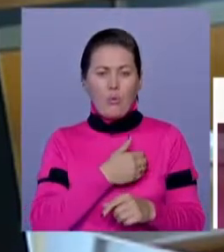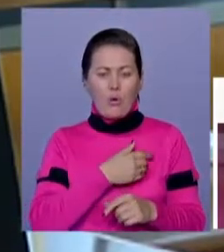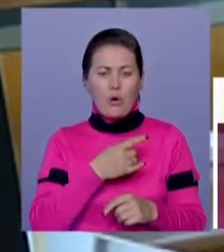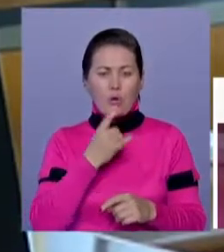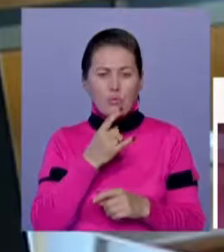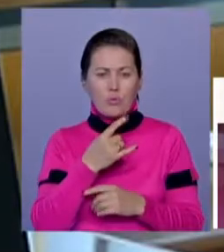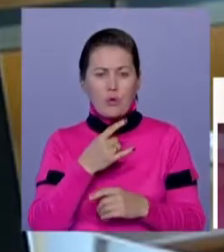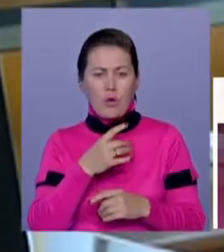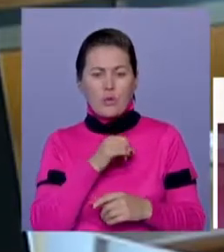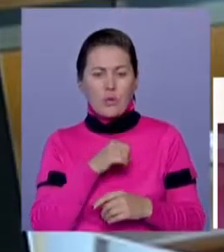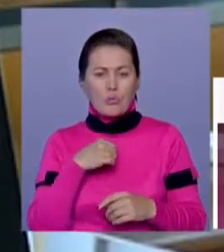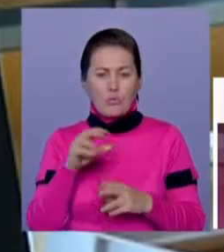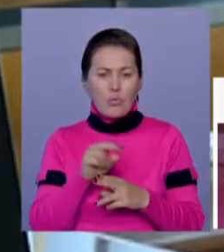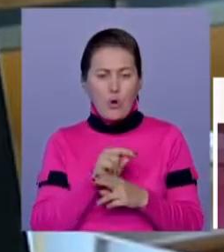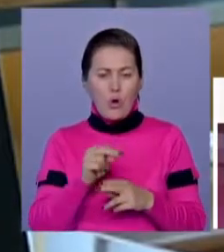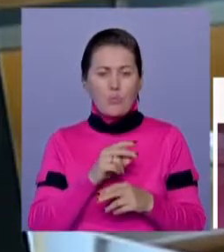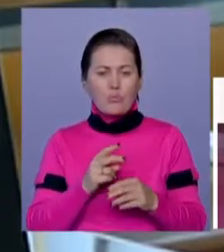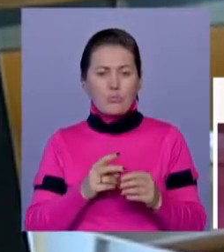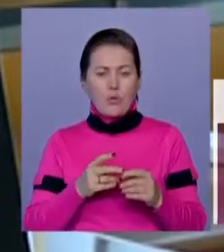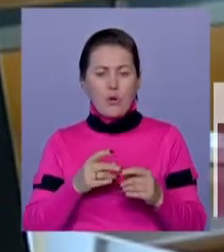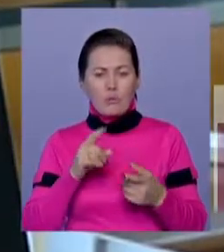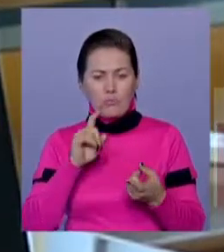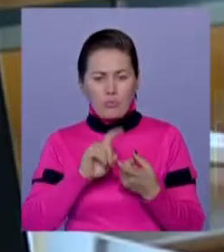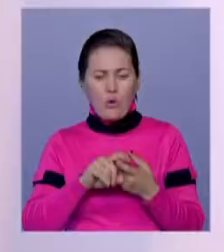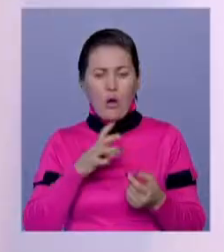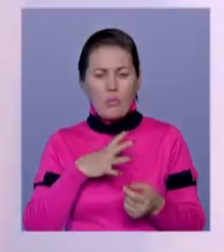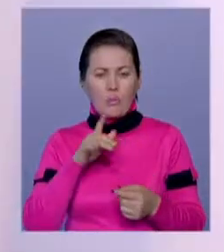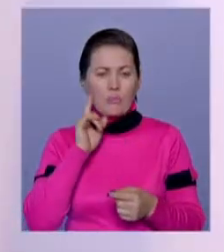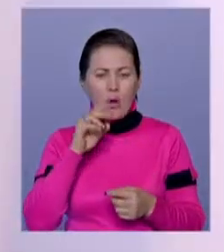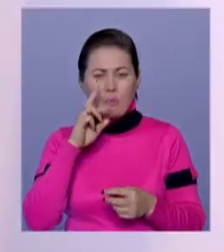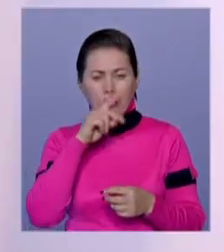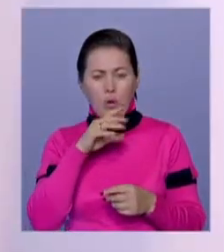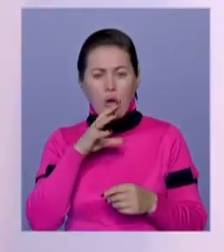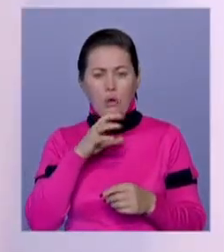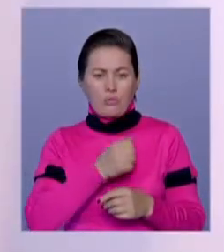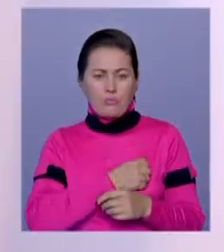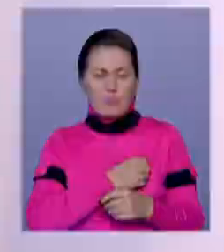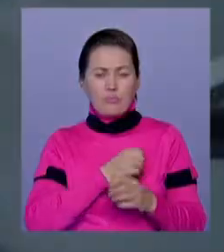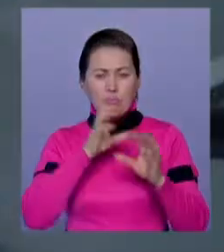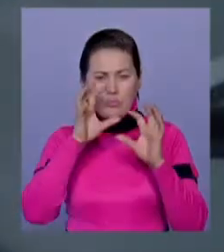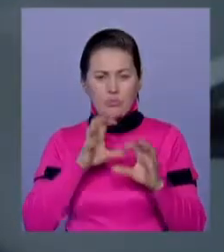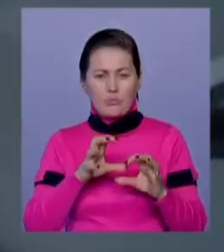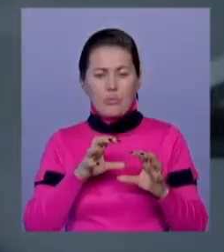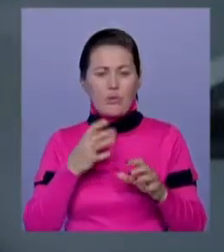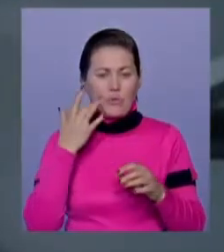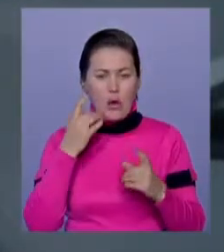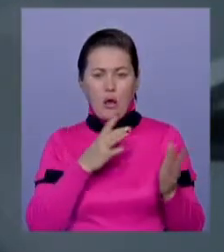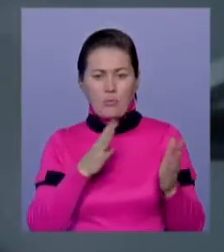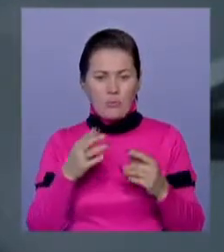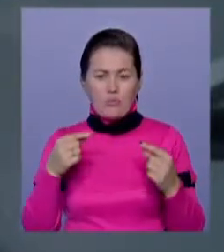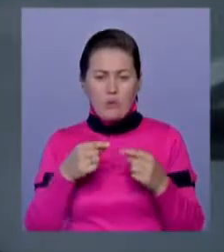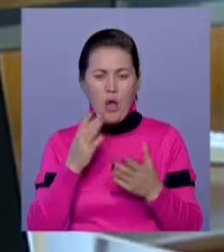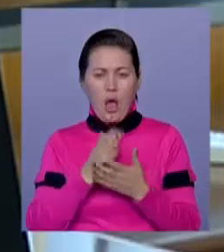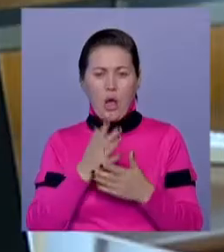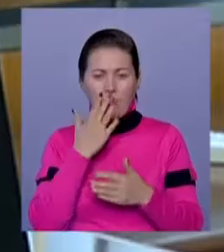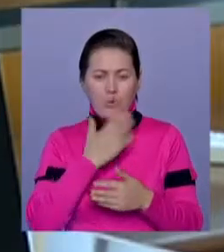бала сүйі үшін, оларда тәрбиелеу үшін жаралған. Сол себепті жастық шақтағы қателік үшін өкінуі заңды құбылыс. Әсіресе бала сүйгісі келіп,